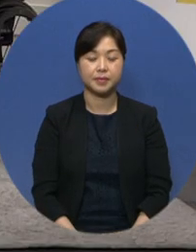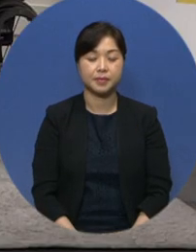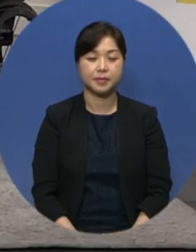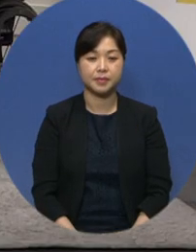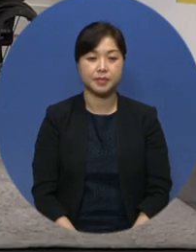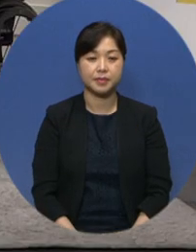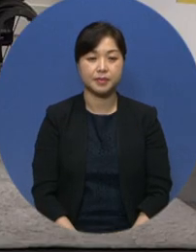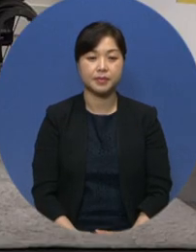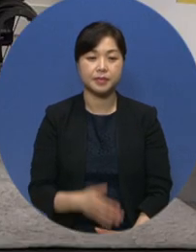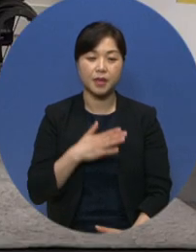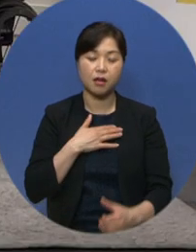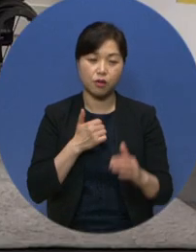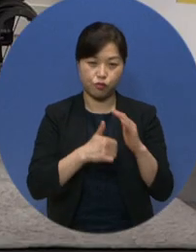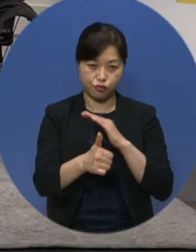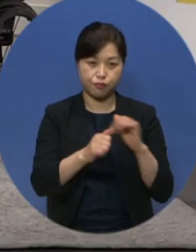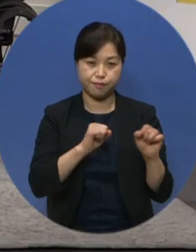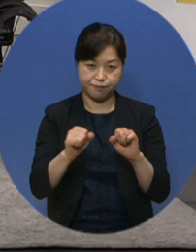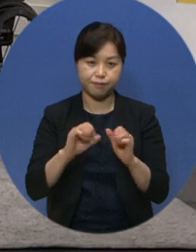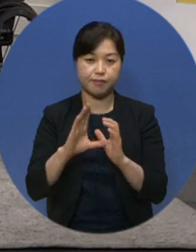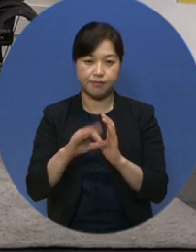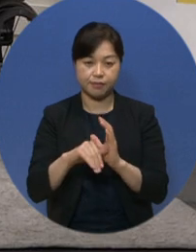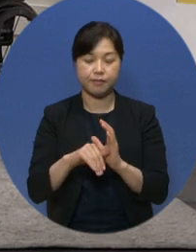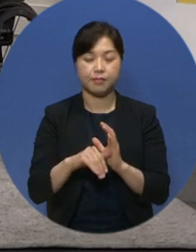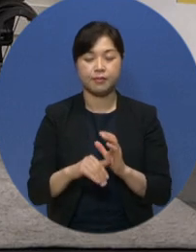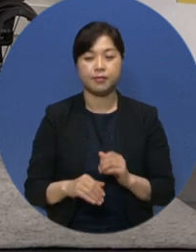할 적에 옛날에는 이제 그 어